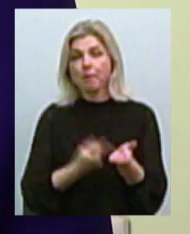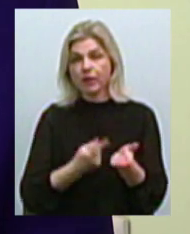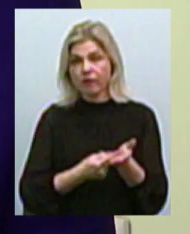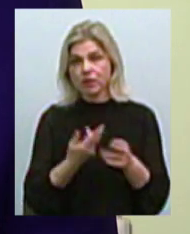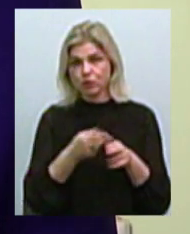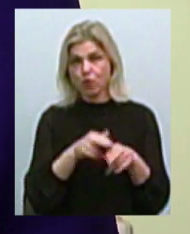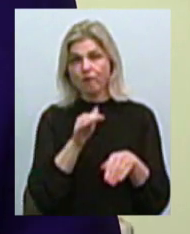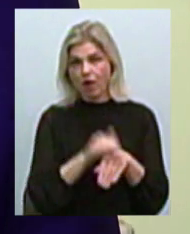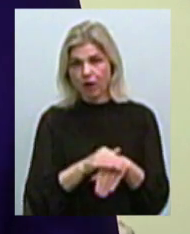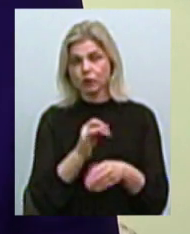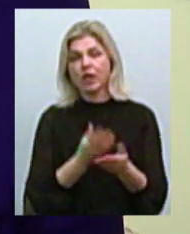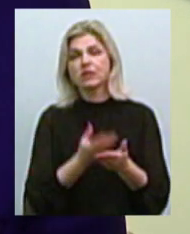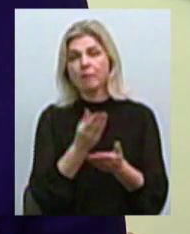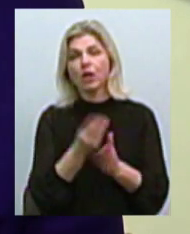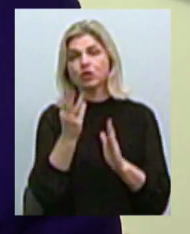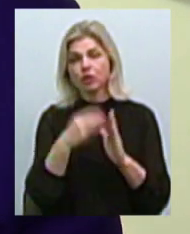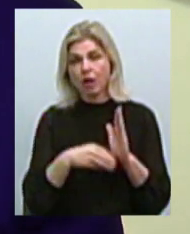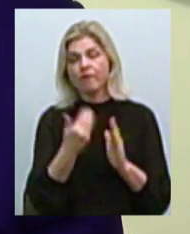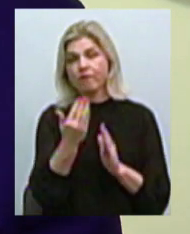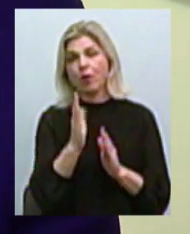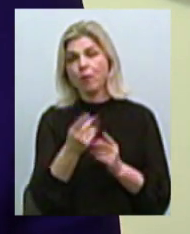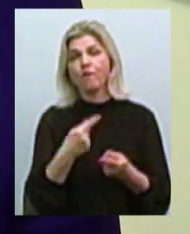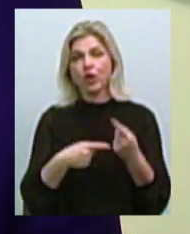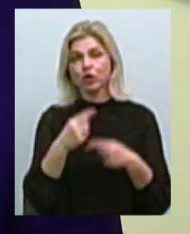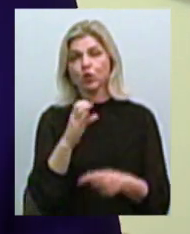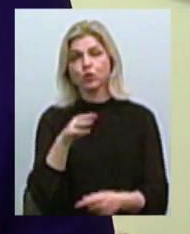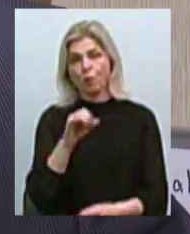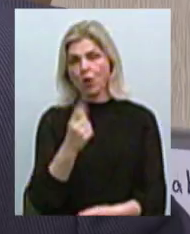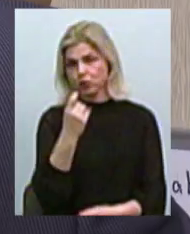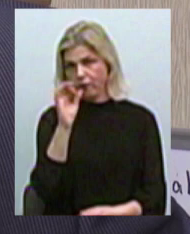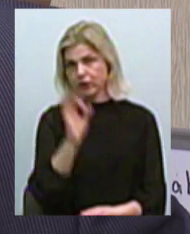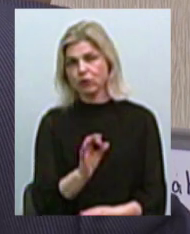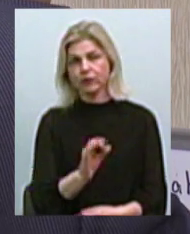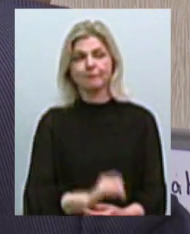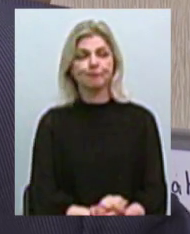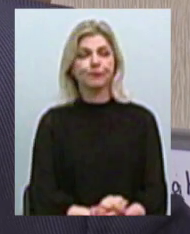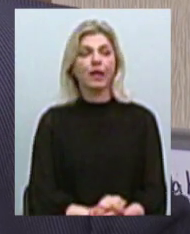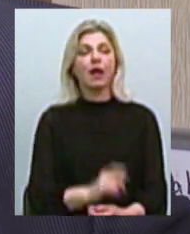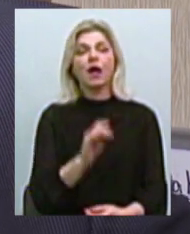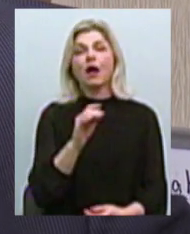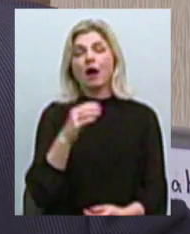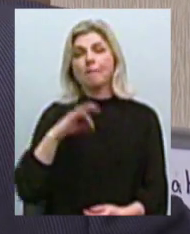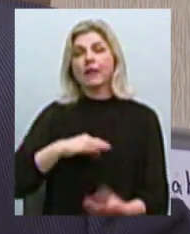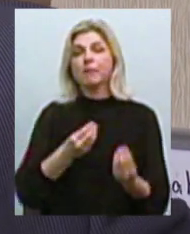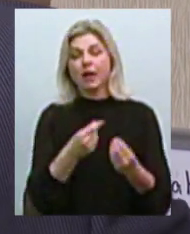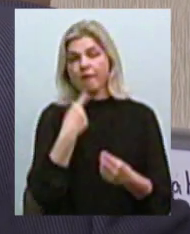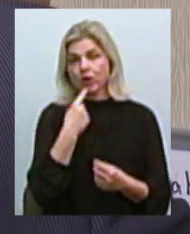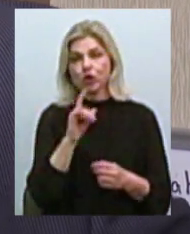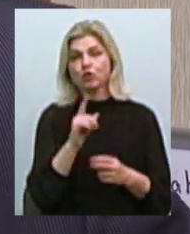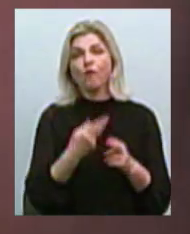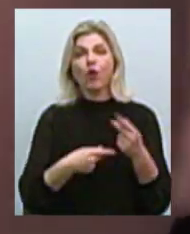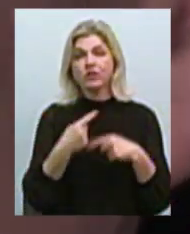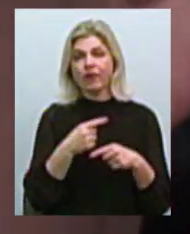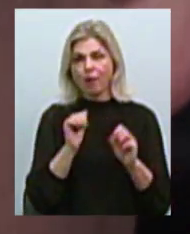сплати штрафних санкцій вам буде повернута вся сума 100%. Віталій Бухан говорить, закон про кешбек може провокувати